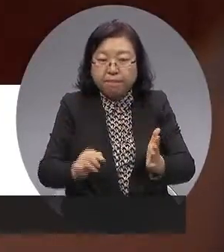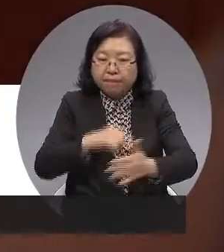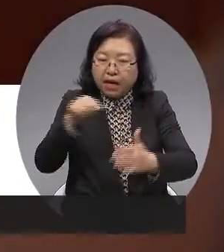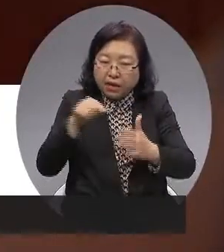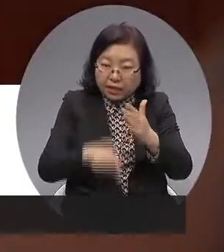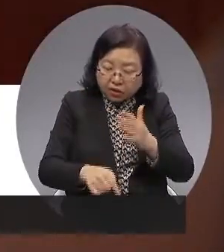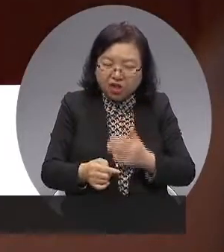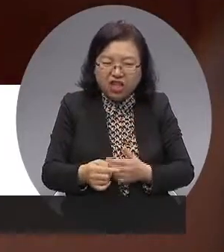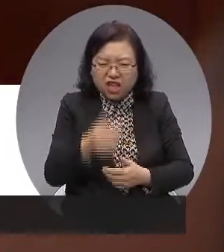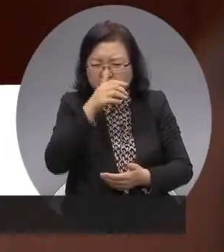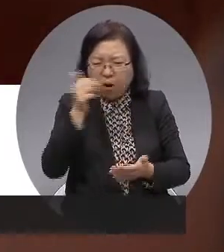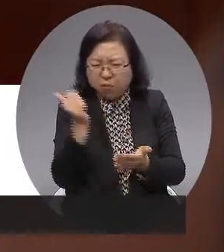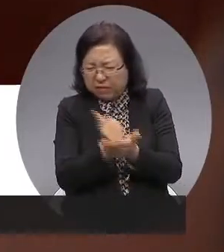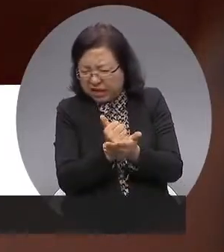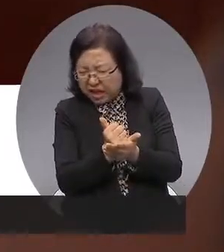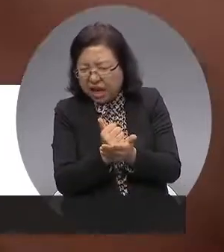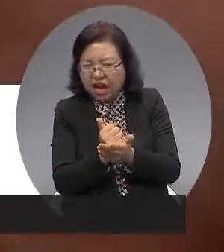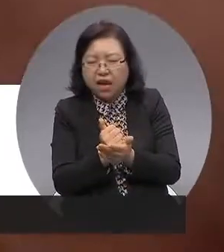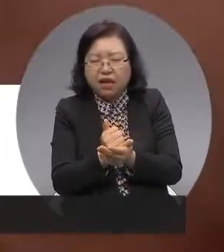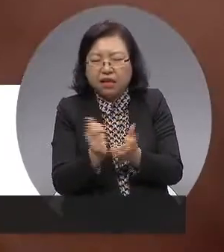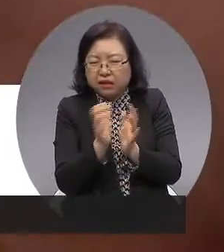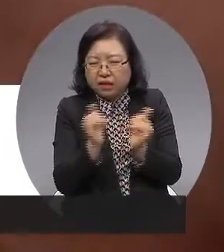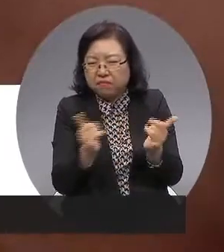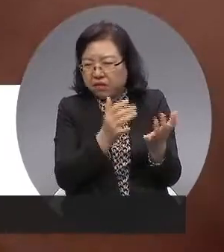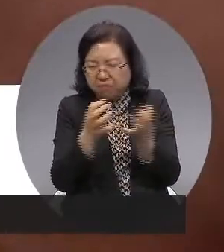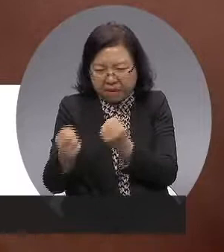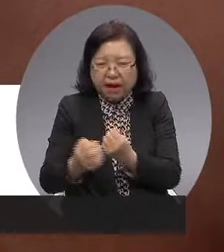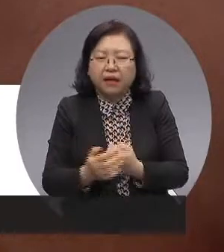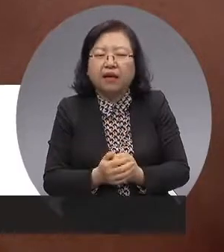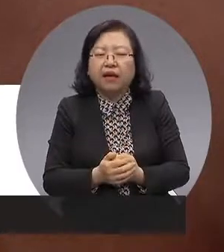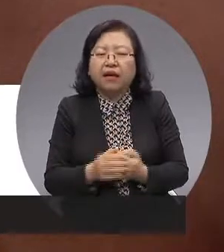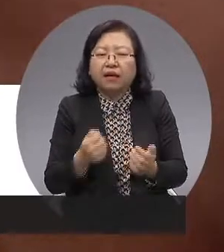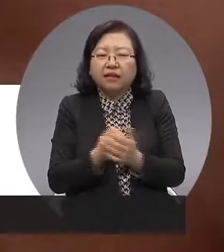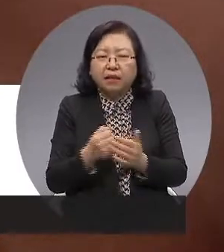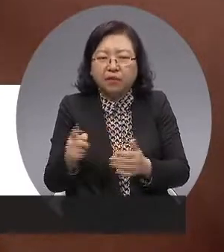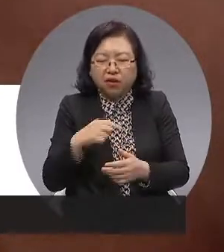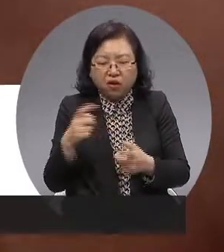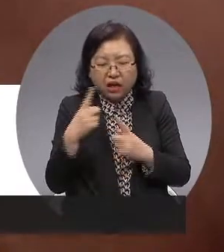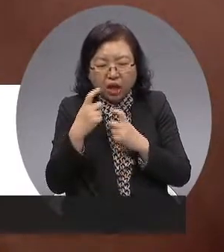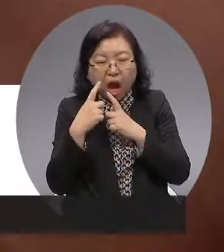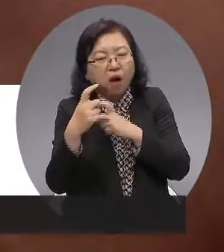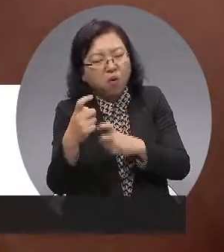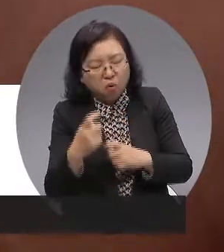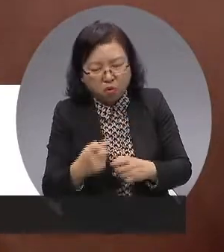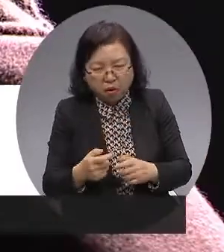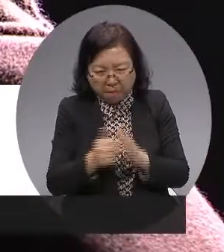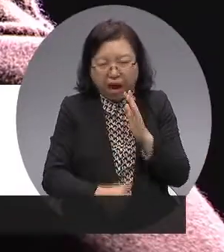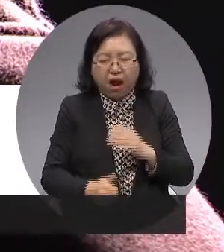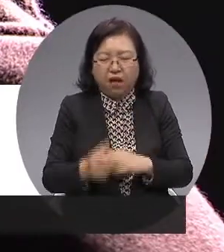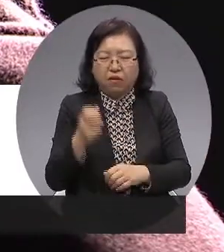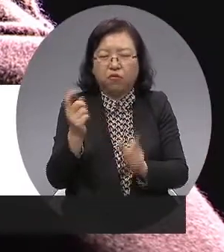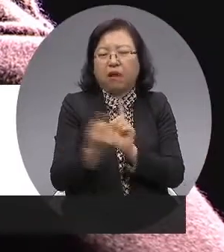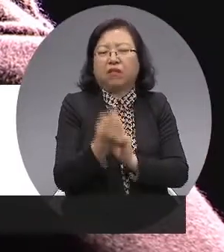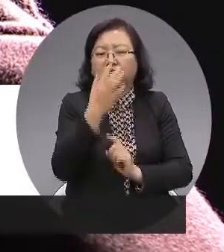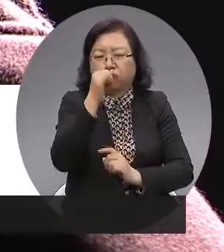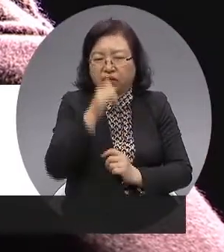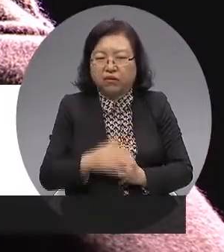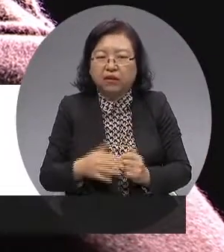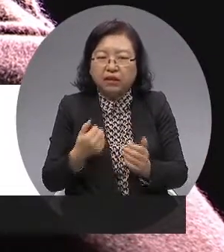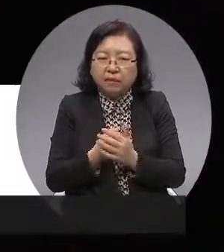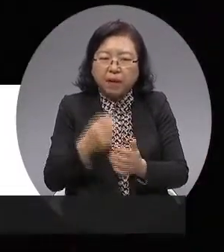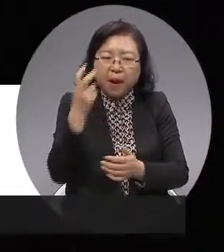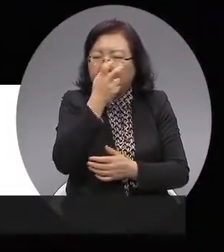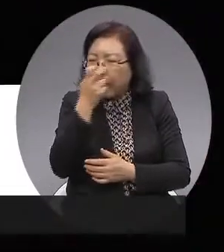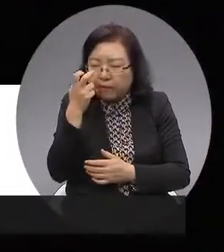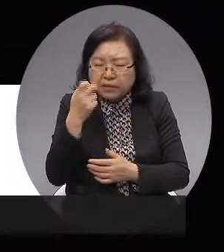범죄자가 득실득실한 거고요. 거기서 유인해낼 수 있는 거고 만날 수 있기 때문인데 정말 감시 기능이나 확인 작업이나